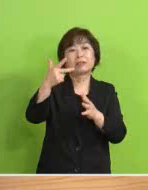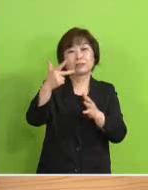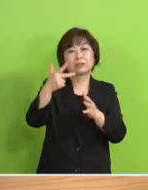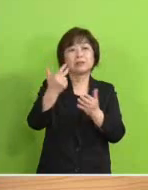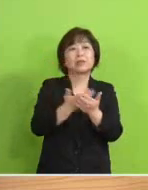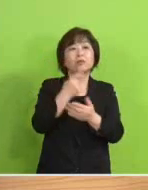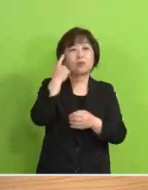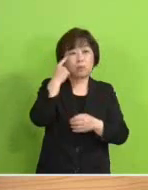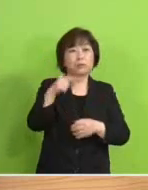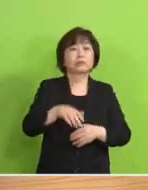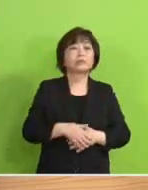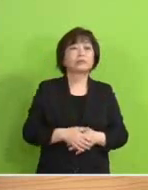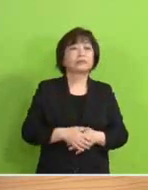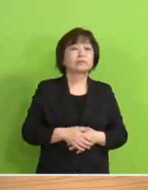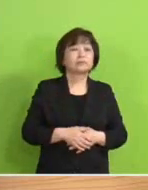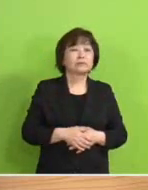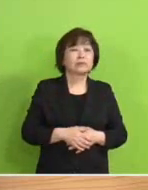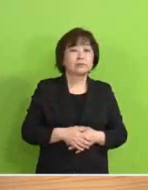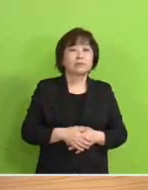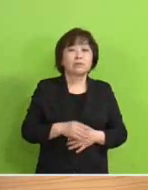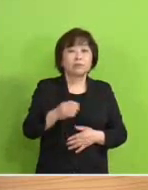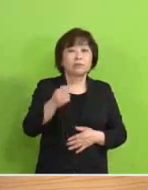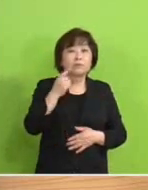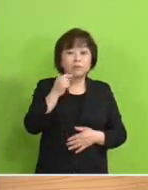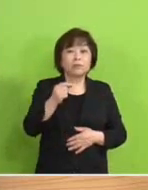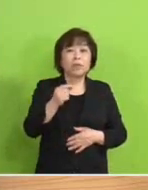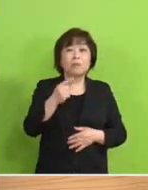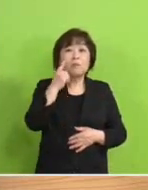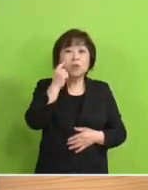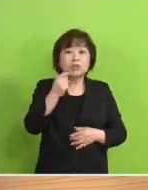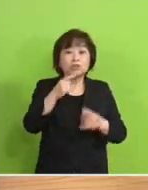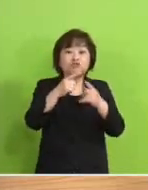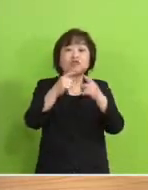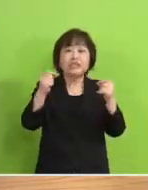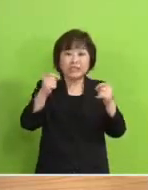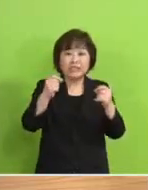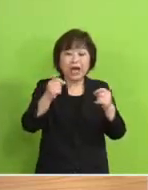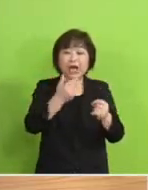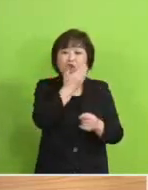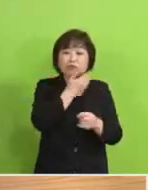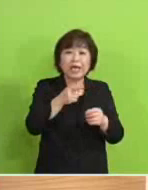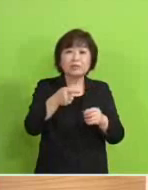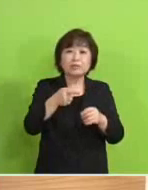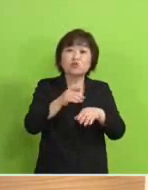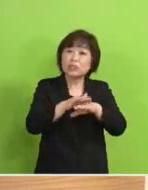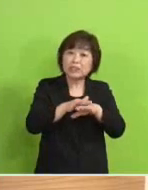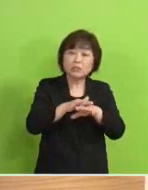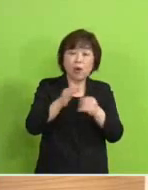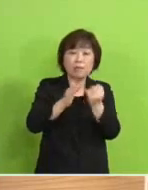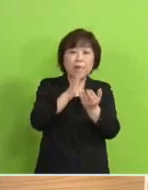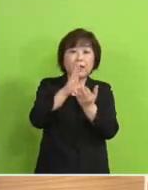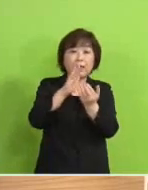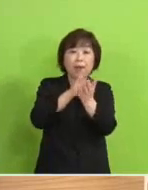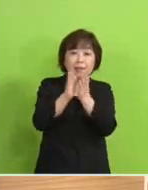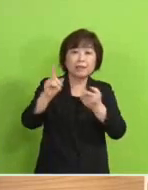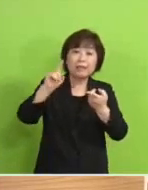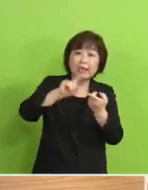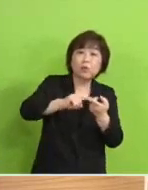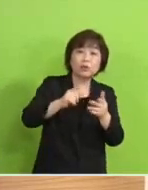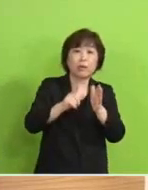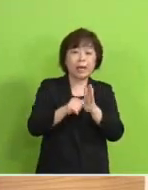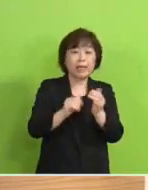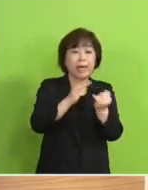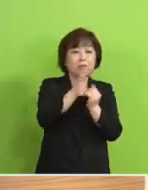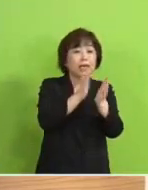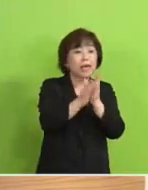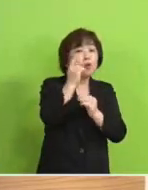続けていいでしょうか。すいません。もし国がですね、重点措置、愛媛県に適用した場合、愛媛県